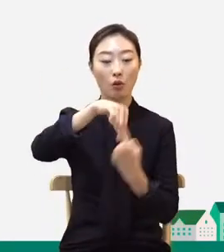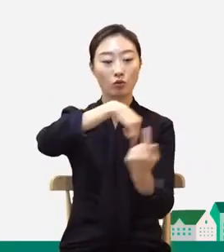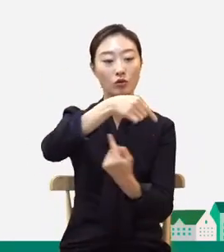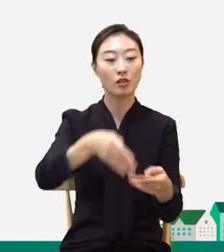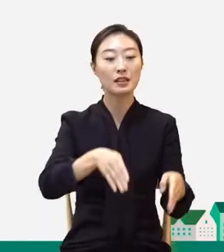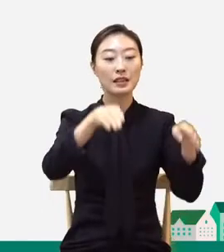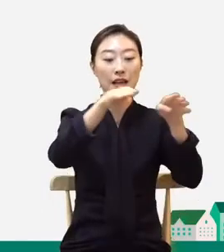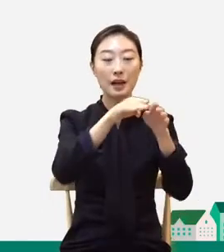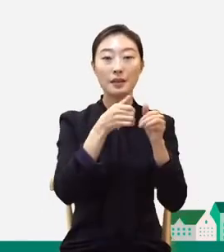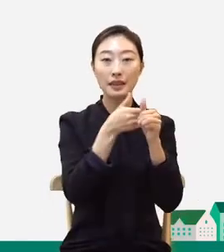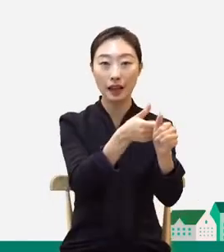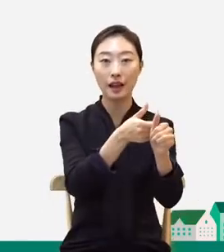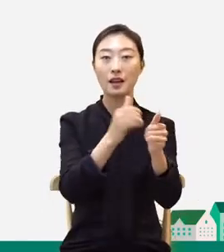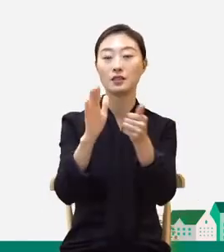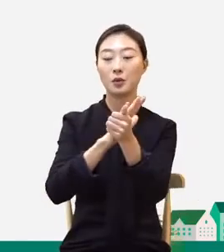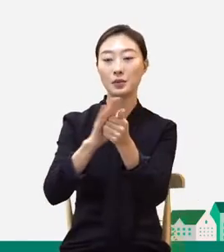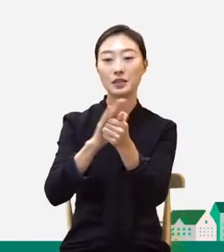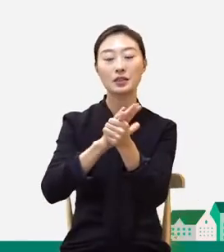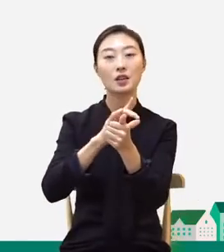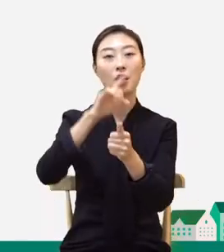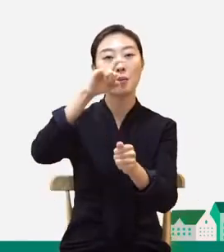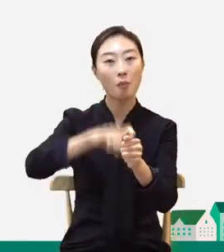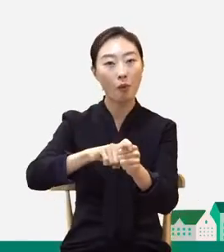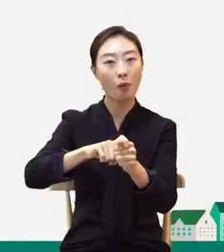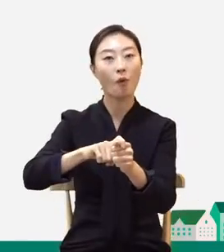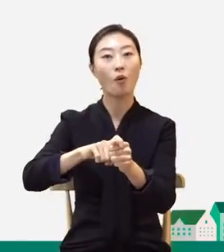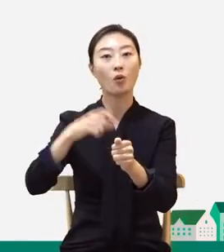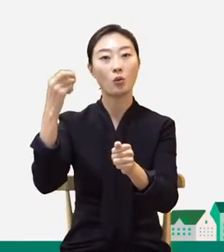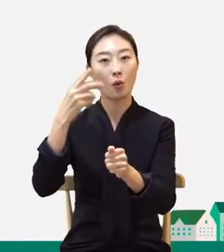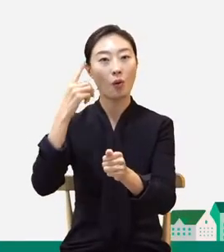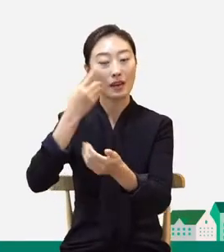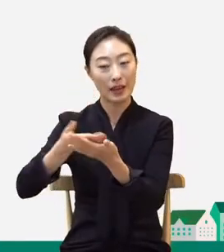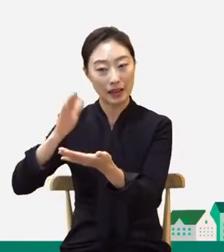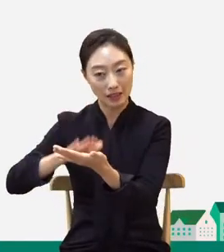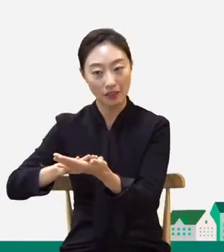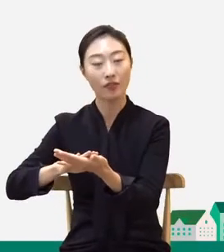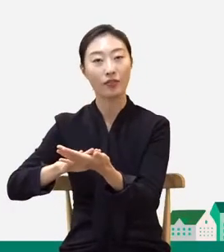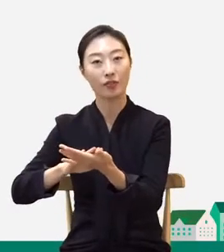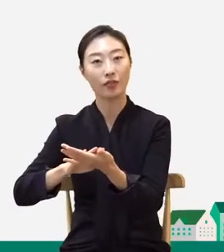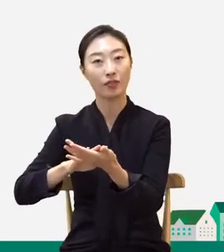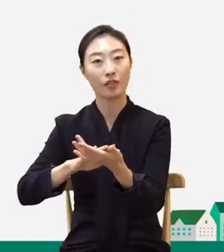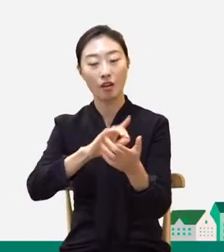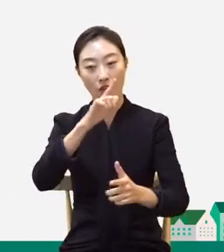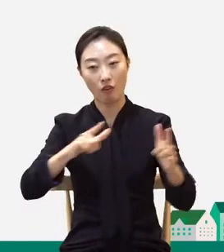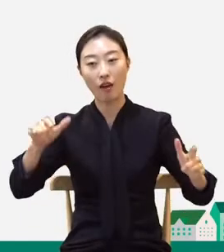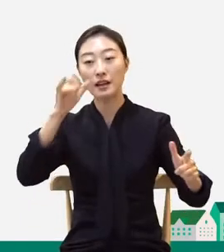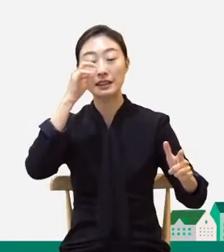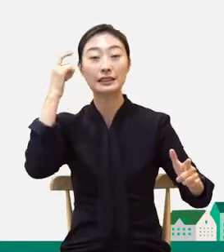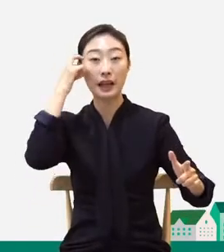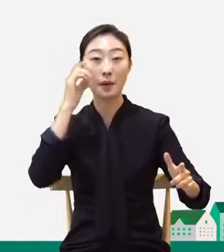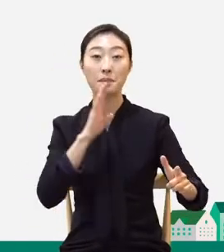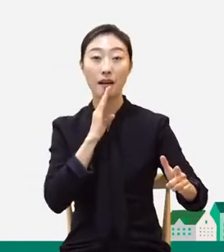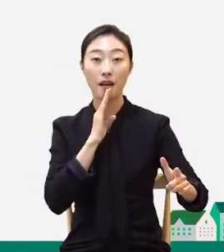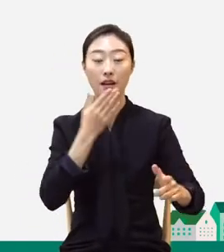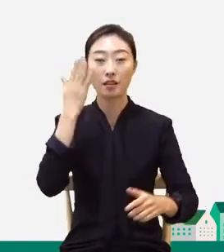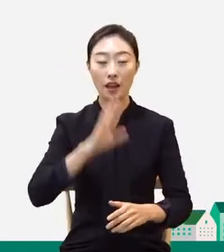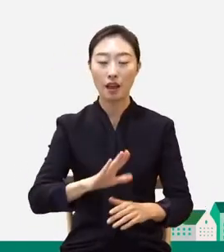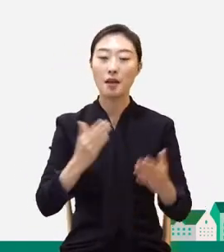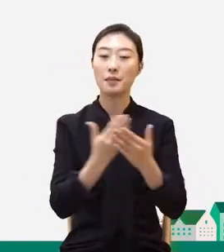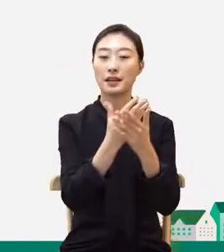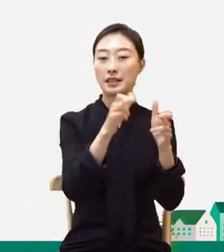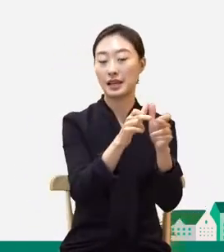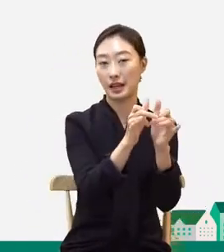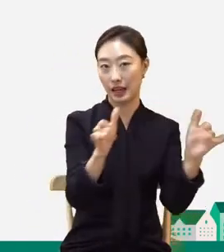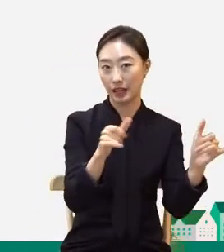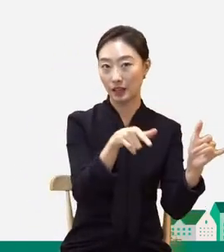이제 서비스의 중점과제가 좀 대상자마다 다를 것으로 예상은 했었는데 역시나 발달장애인